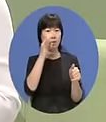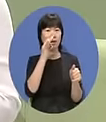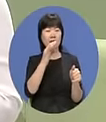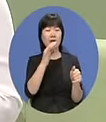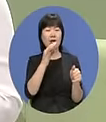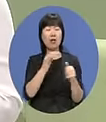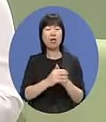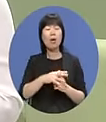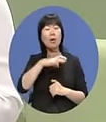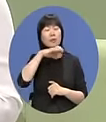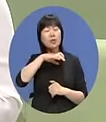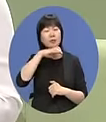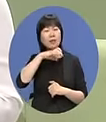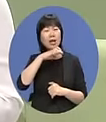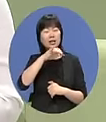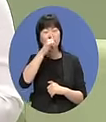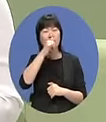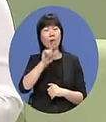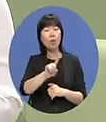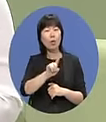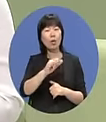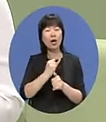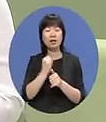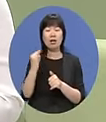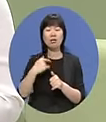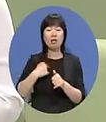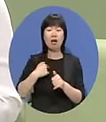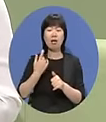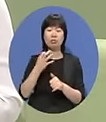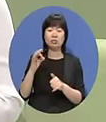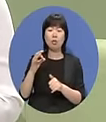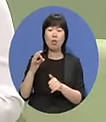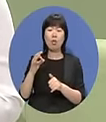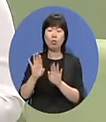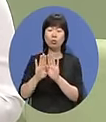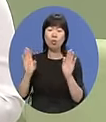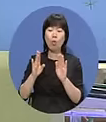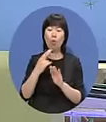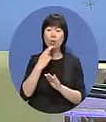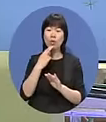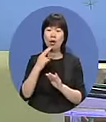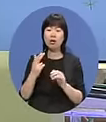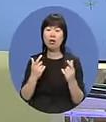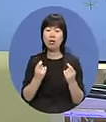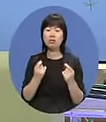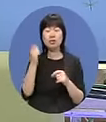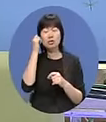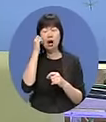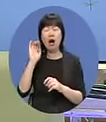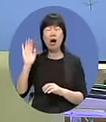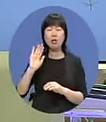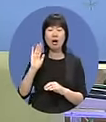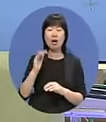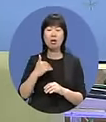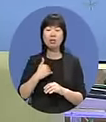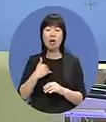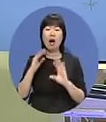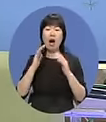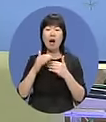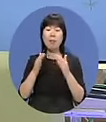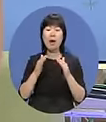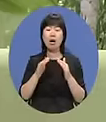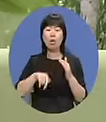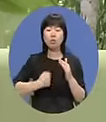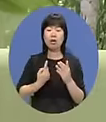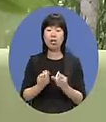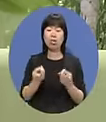경우도 불만적인 것이 뭐냐면 아내가 나를 받아주지 않는다라는 불만이거든요. 아예 잠자리를 안 하려고 그러니까 애방 가서 자고. 아니 네.